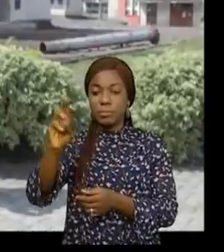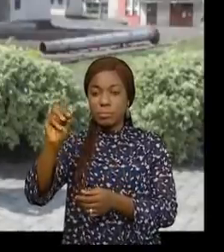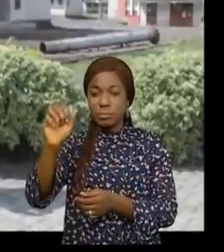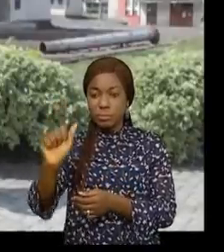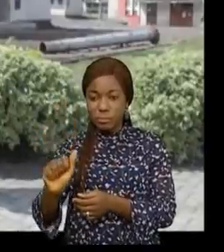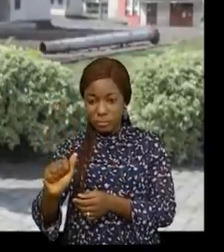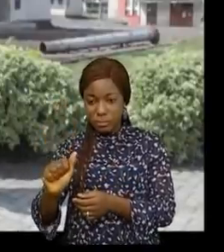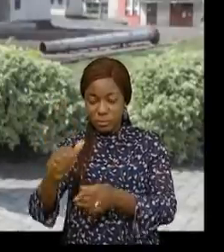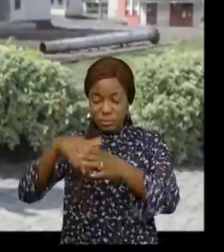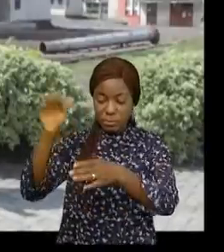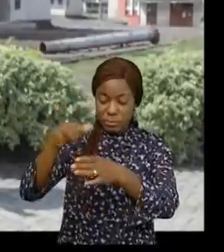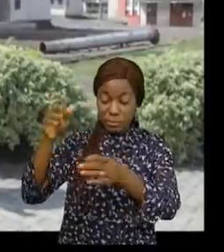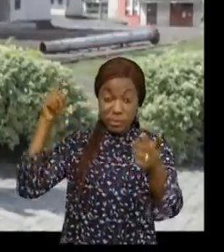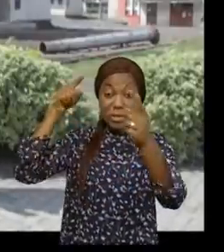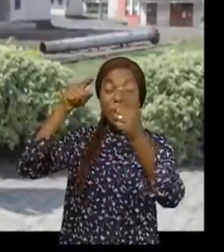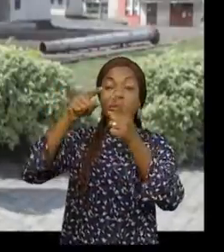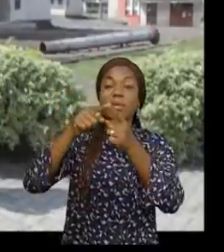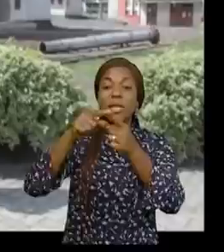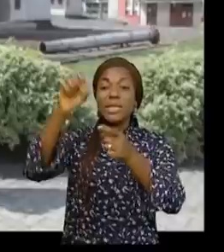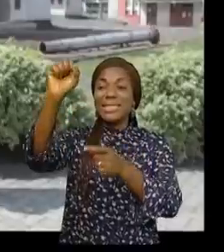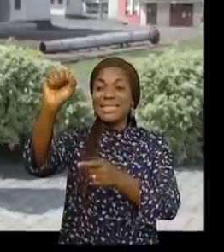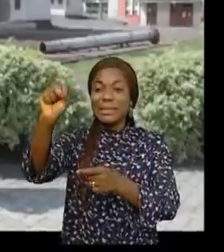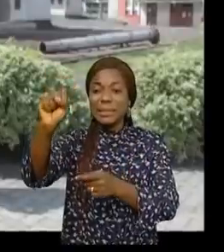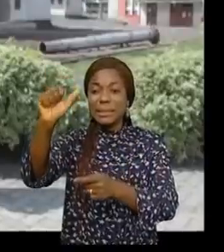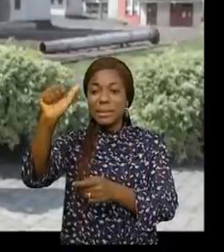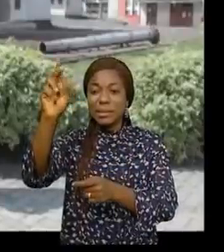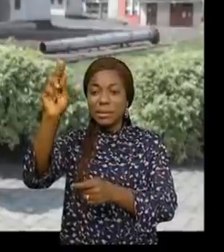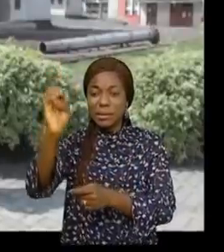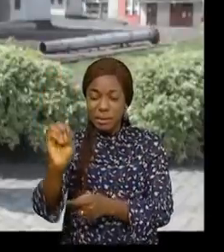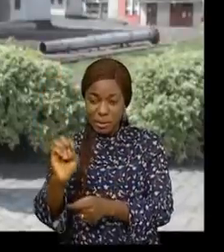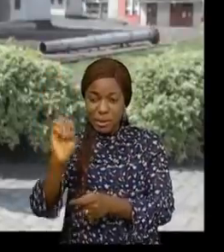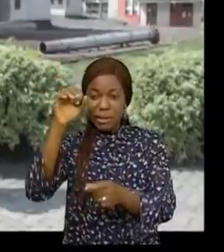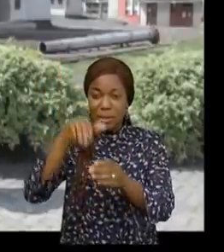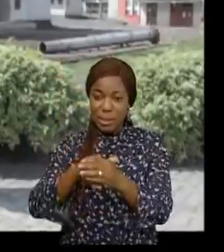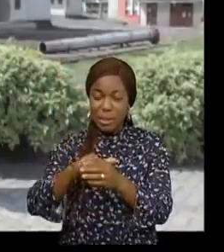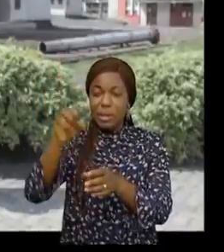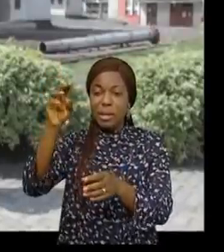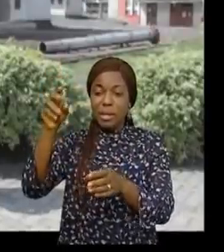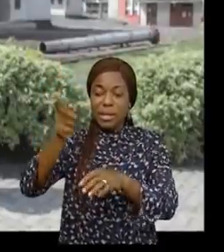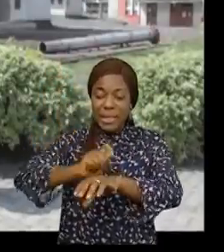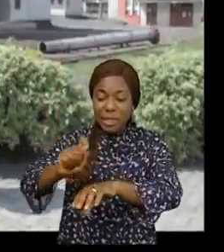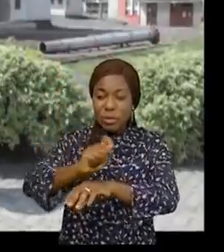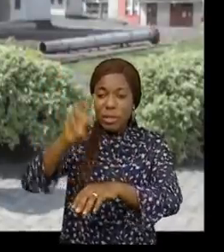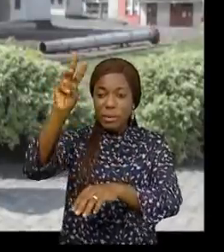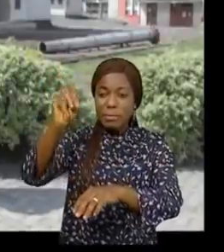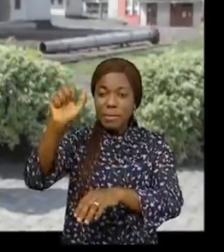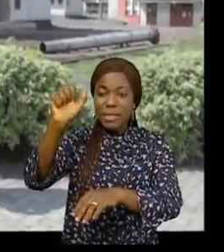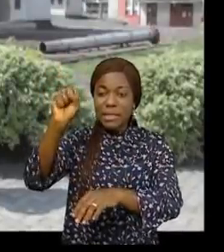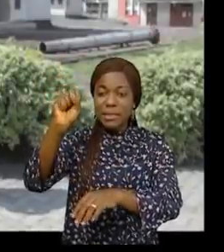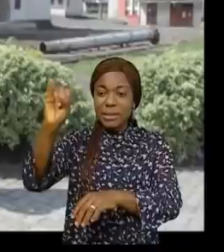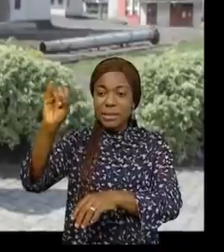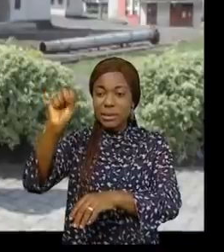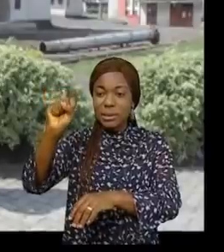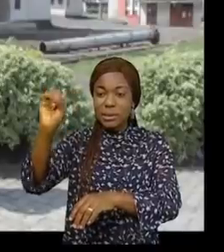plans d'évacuation vers l'axe Sake dans le territoire de Masisi, eh bien d'autres sont allés